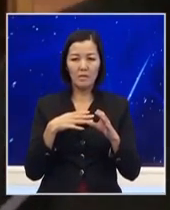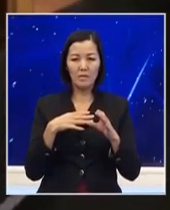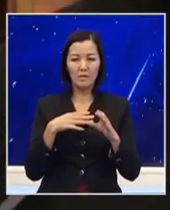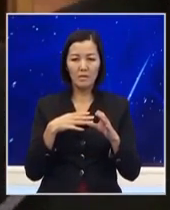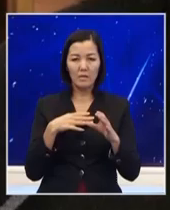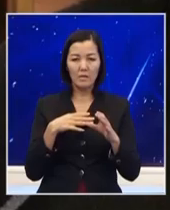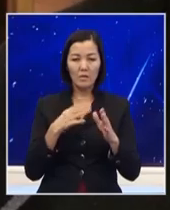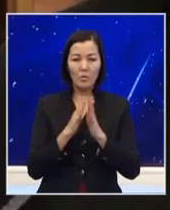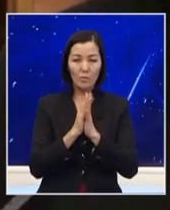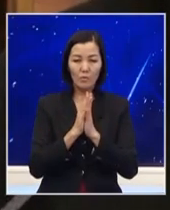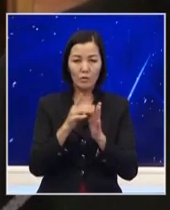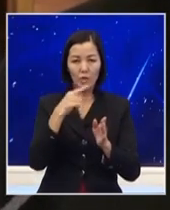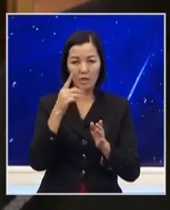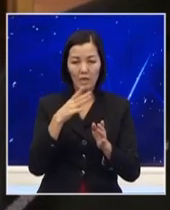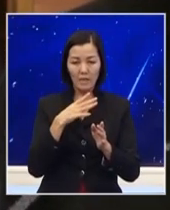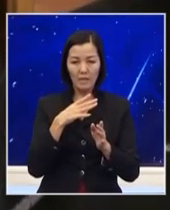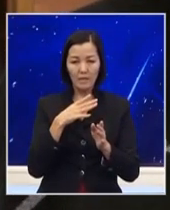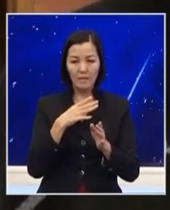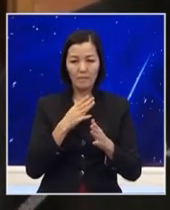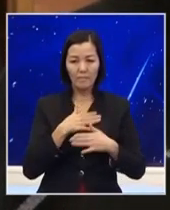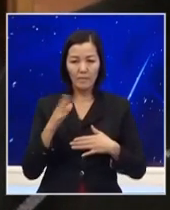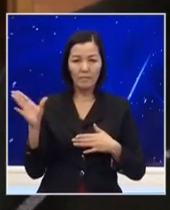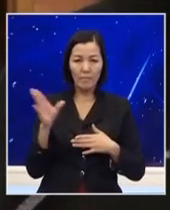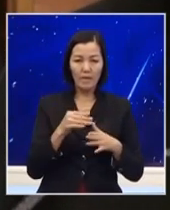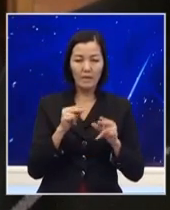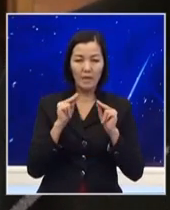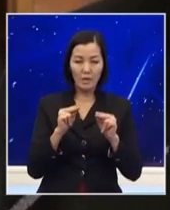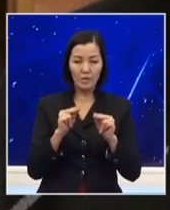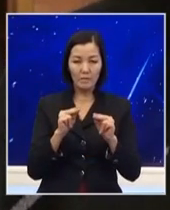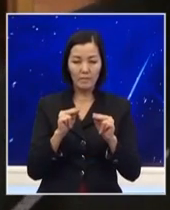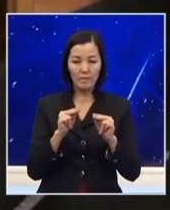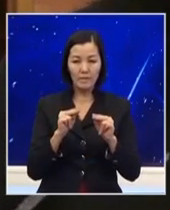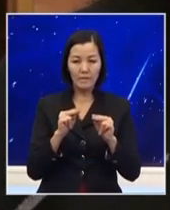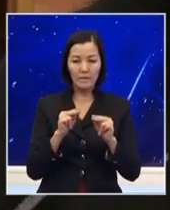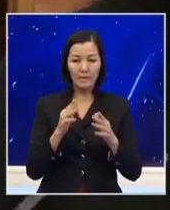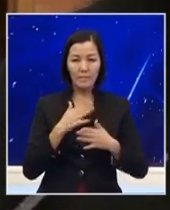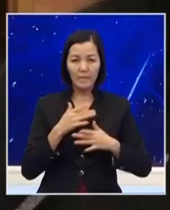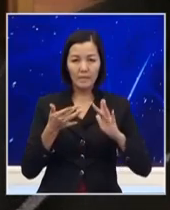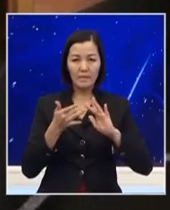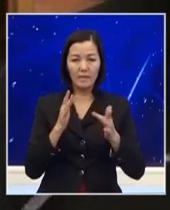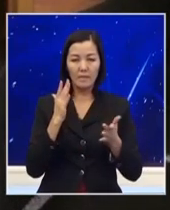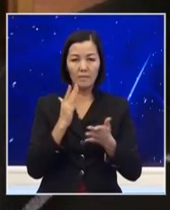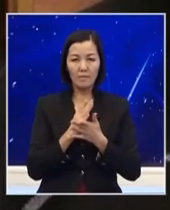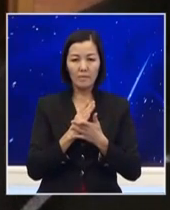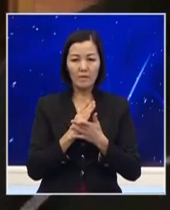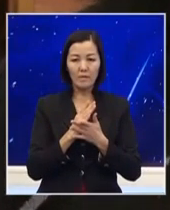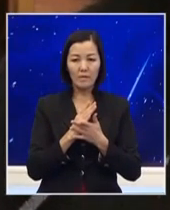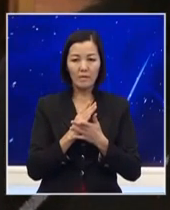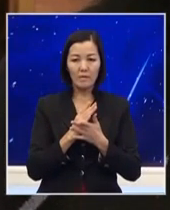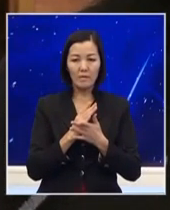өз өтініштерін айтып жатады. Біз бәріне де ашықпыз. Сондықтан біздің сайтымыз бар, алым обылдық суы,